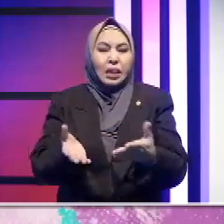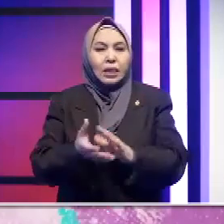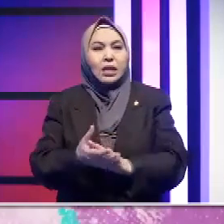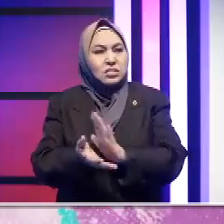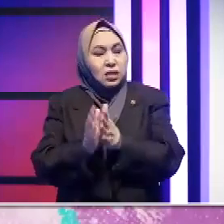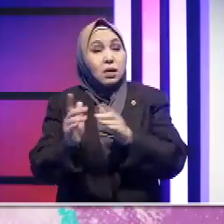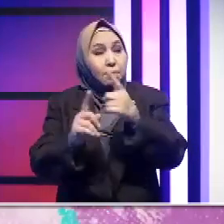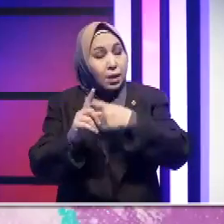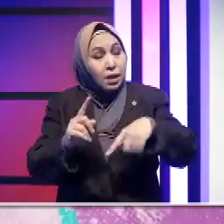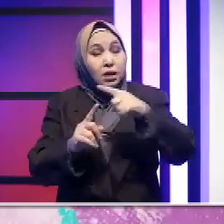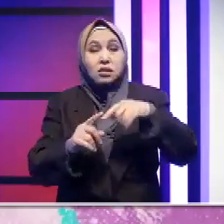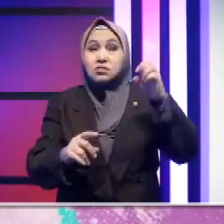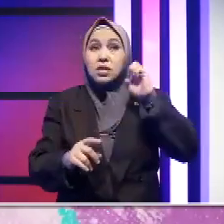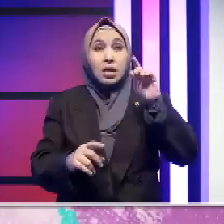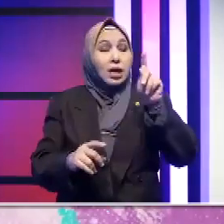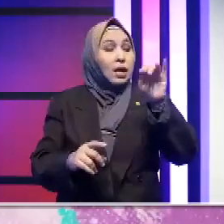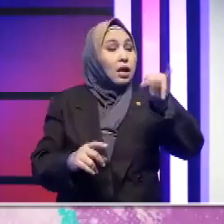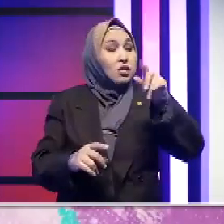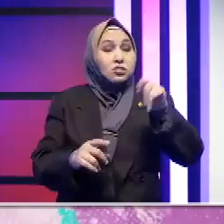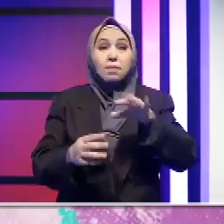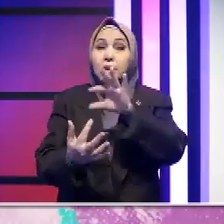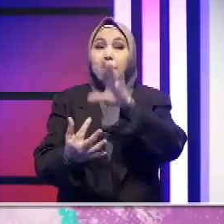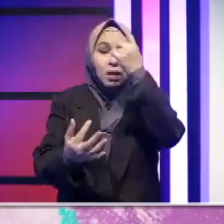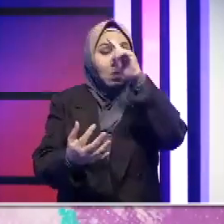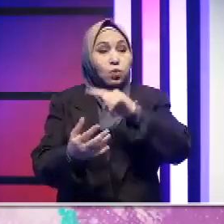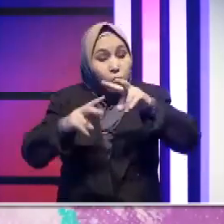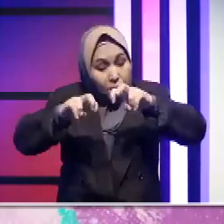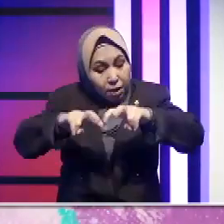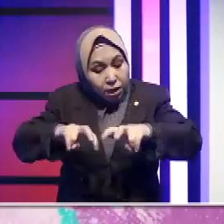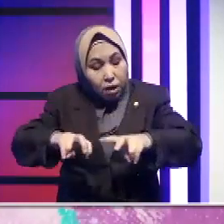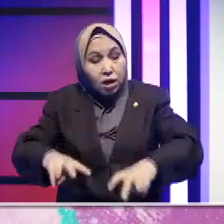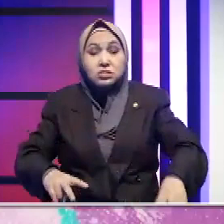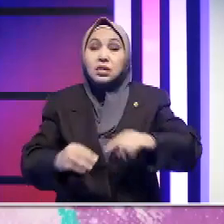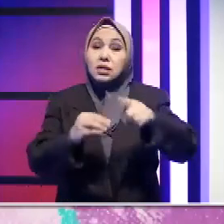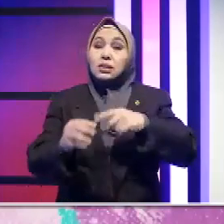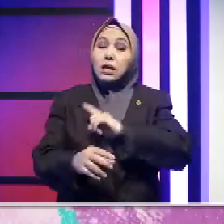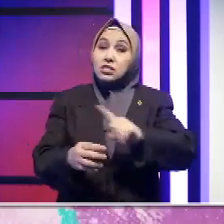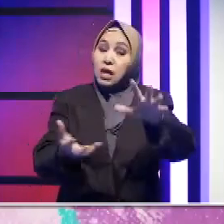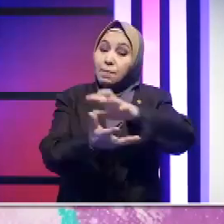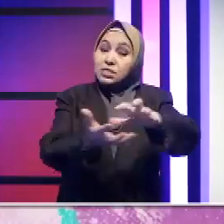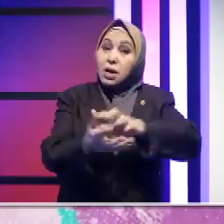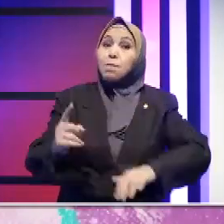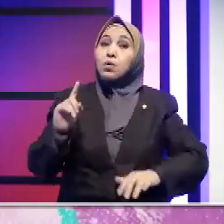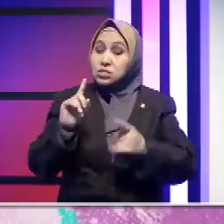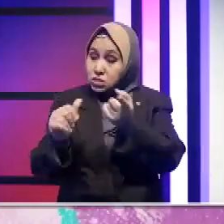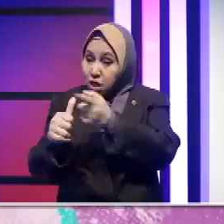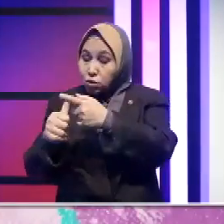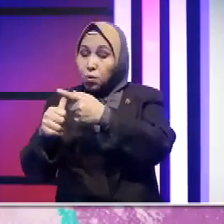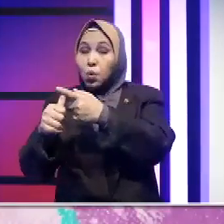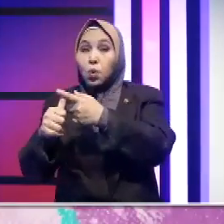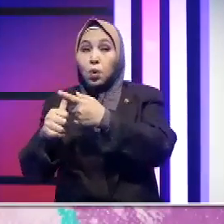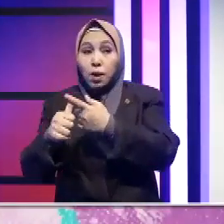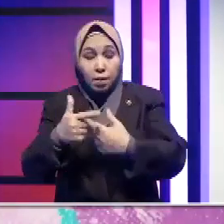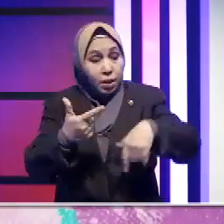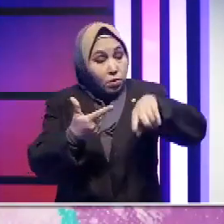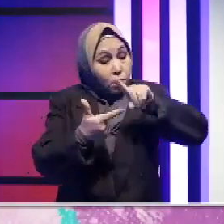Hai jadi benci aja keji memilih misalnya untuk mengkaji pasti Islam bercampur satu dicampur dengan orang-orang Islam